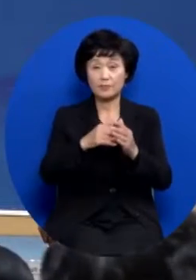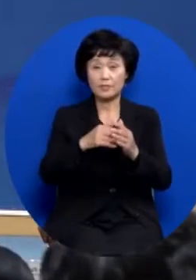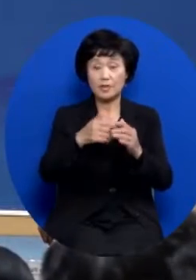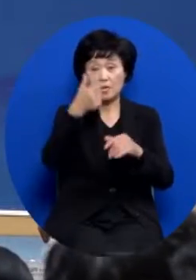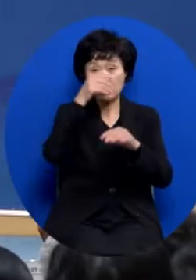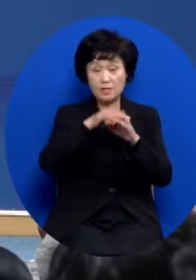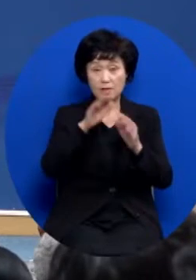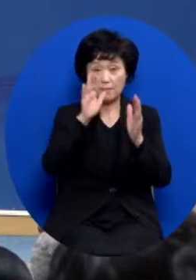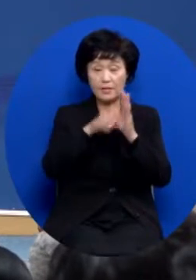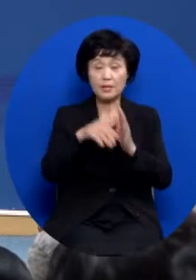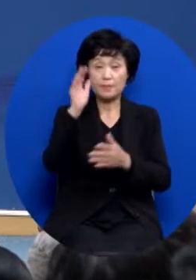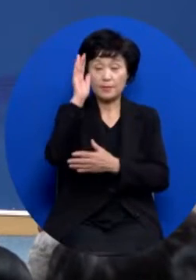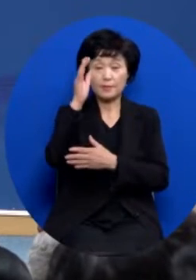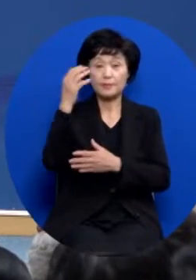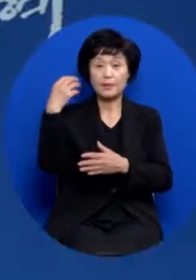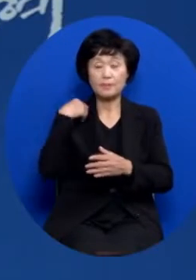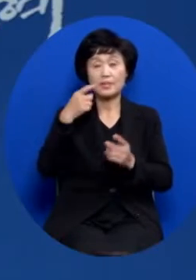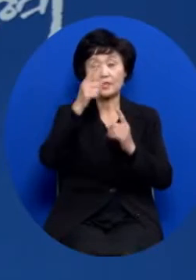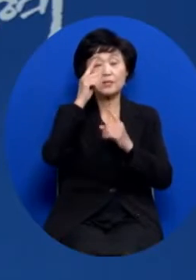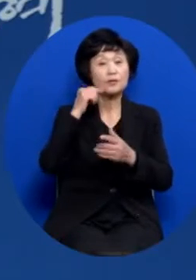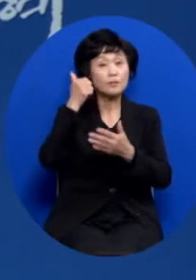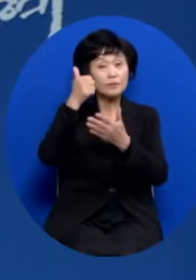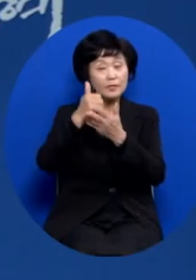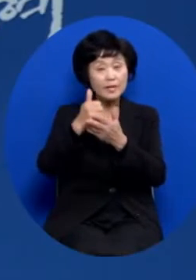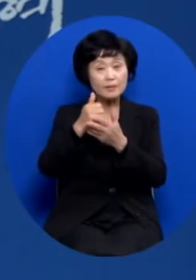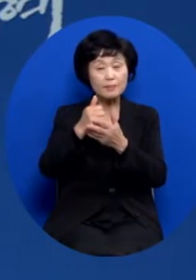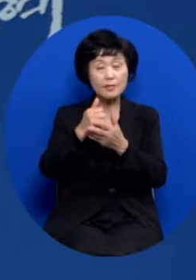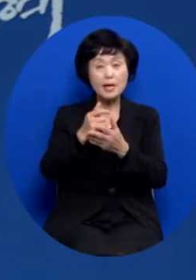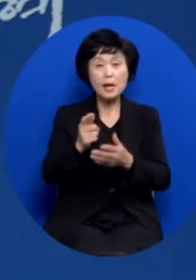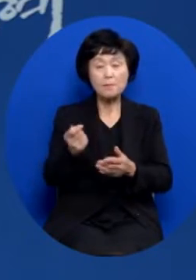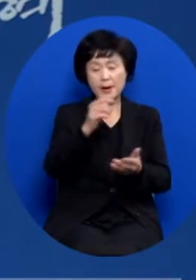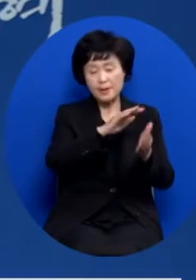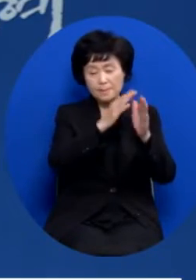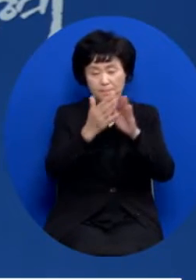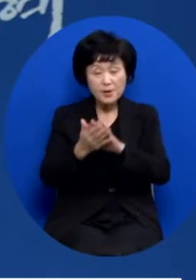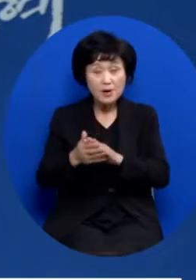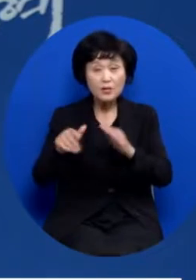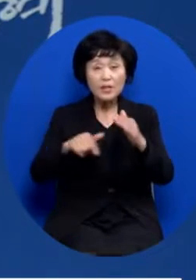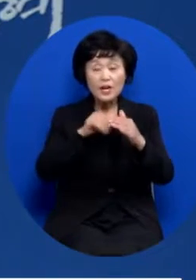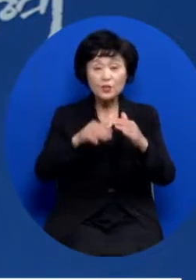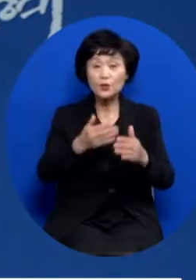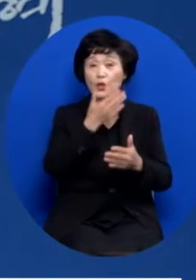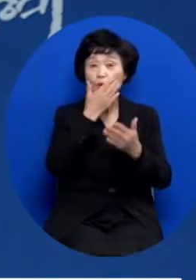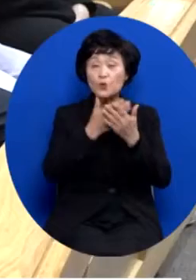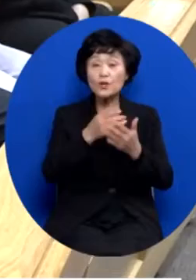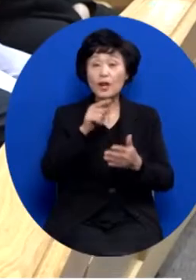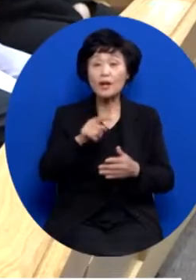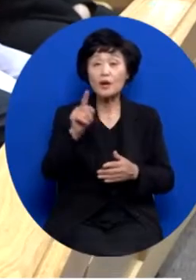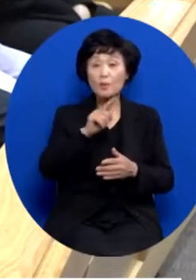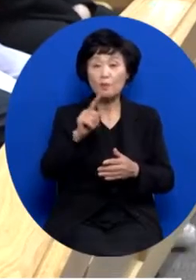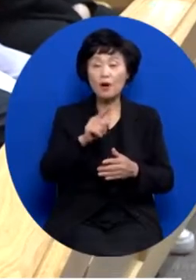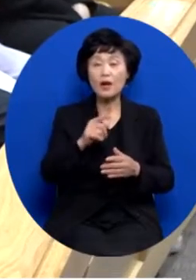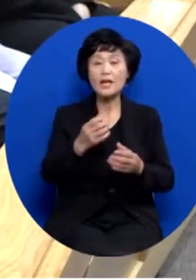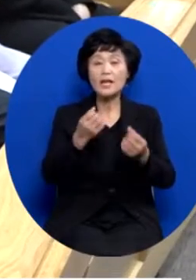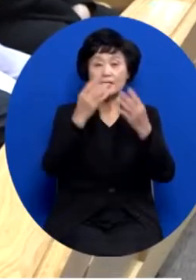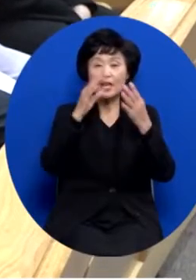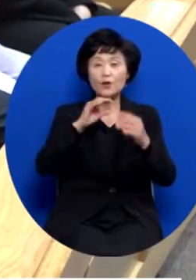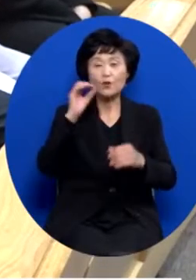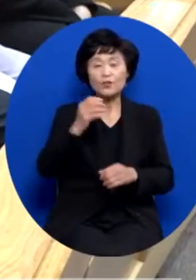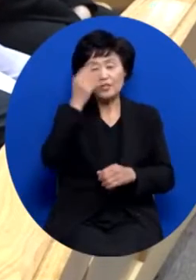전한 예장통합총회장 이순창 목사는 빠르게 변하는 세상 속에 가장 귀한 것은 신성령 행전의 주역이 되는